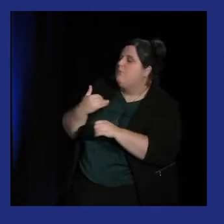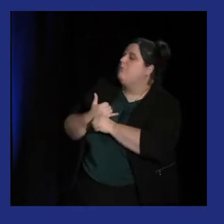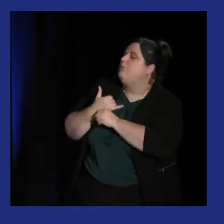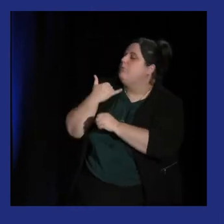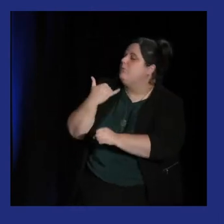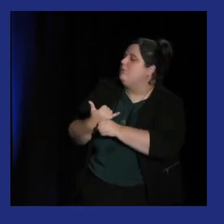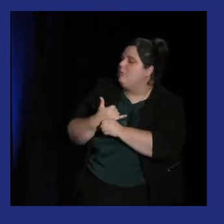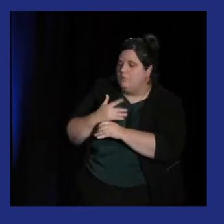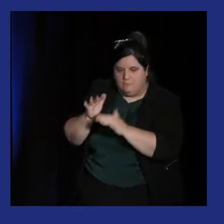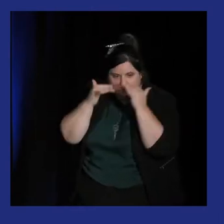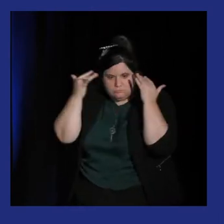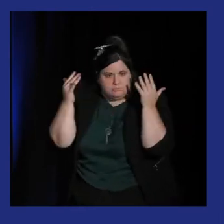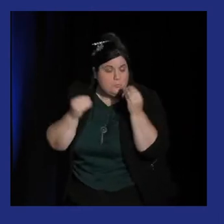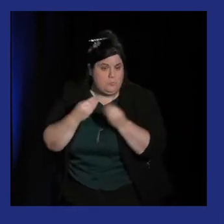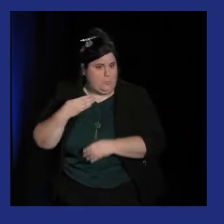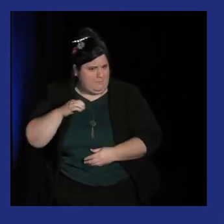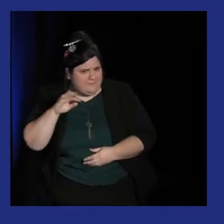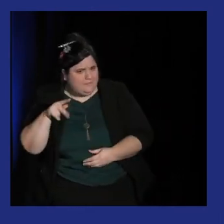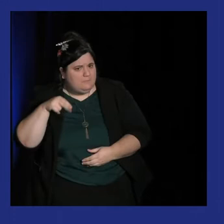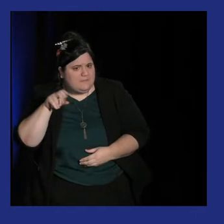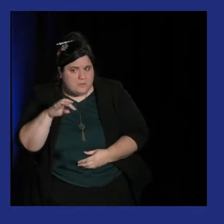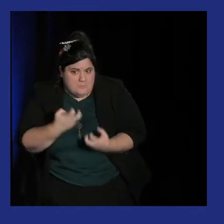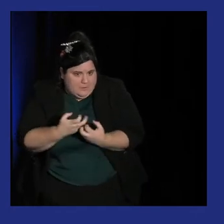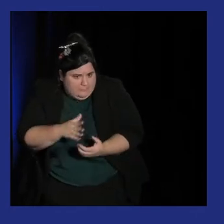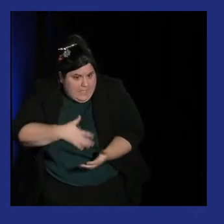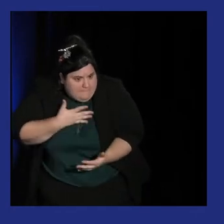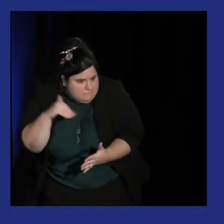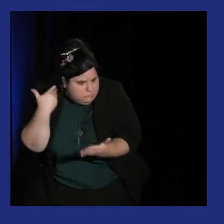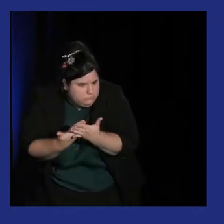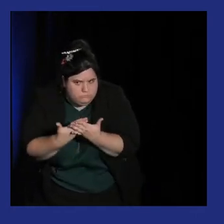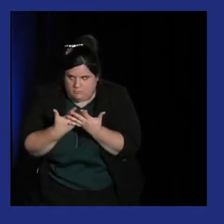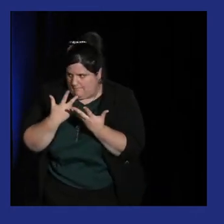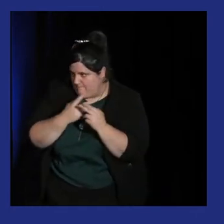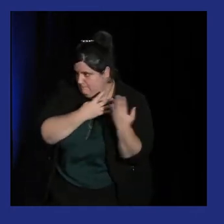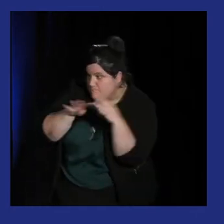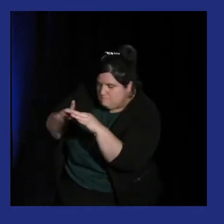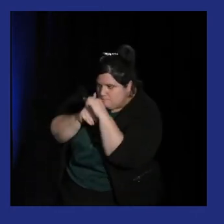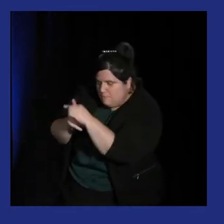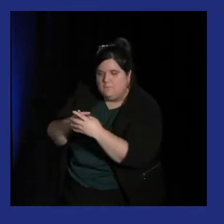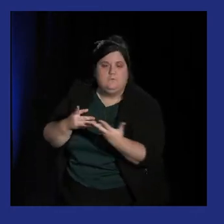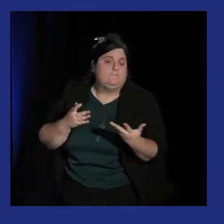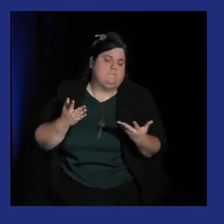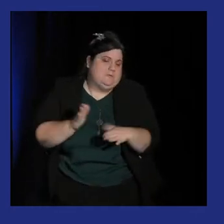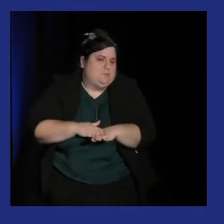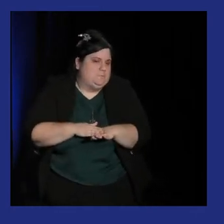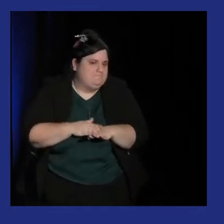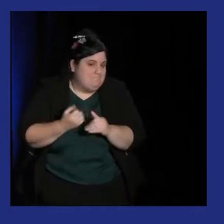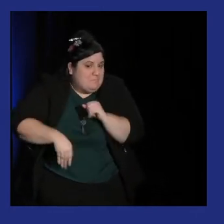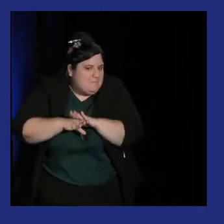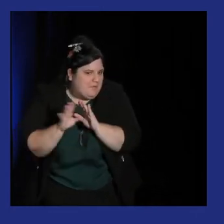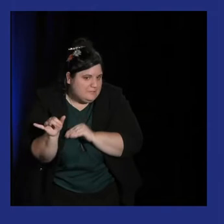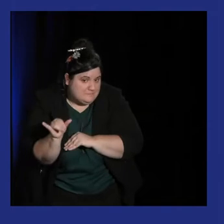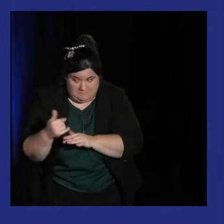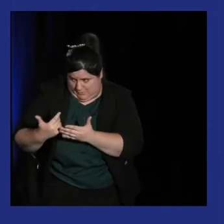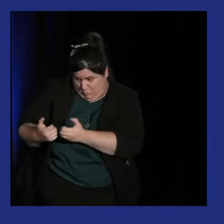du houteng ou les fans de My Patton mais de façon très large le succès de de la BO des points avant tout de la réussite du